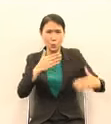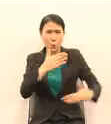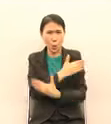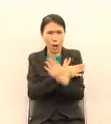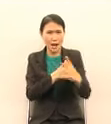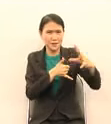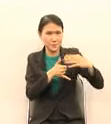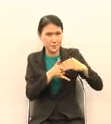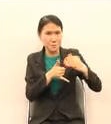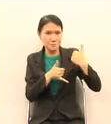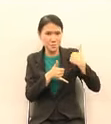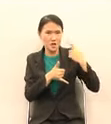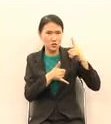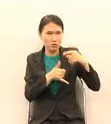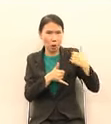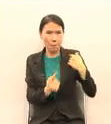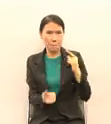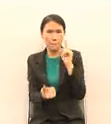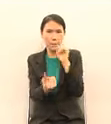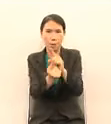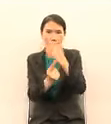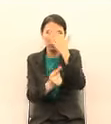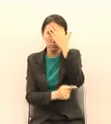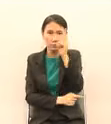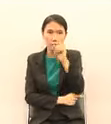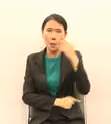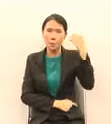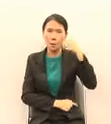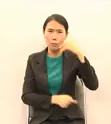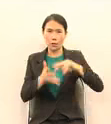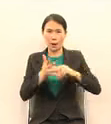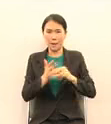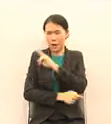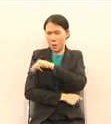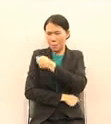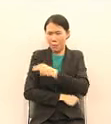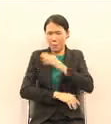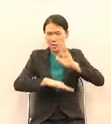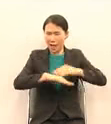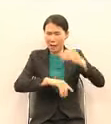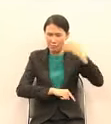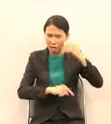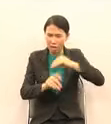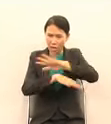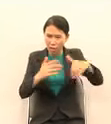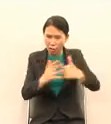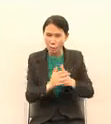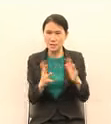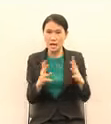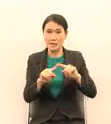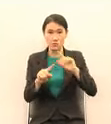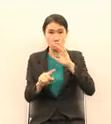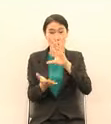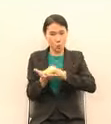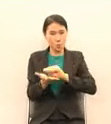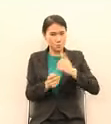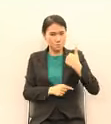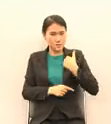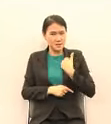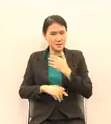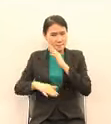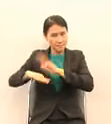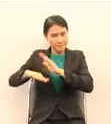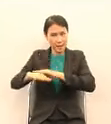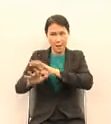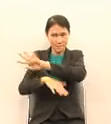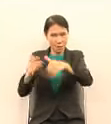กล่าวถึงท่านต้องแสดงตัวออกมาเพราะหลายครั้งเราตามไม่ถึงนะครับแต่ถ้าเรามีข้อมูลนี้เราตามไปหมดแน่นอนอันนั้นคงเป็นประเด็น